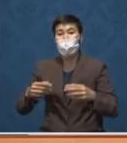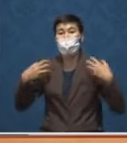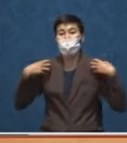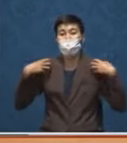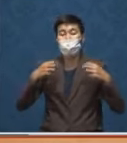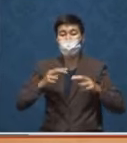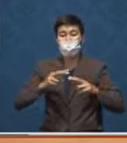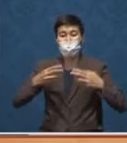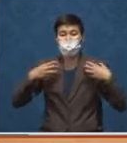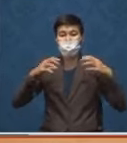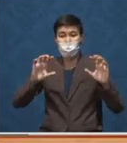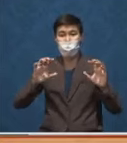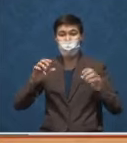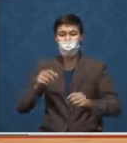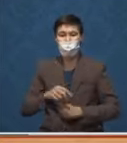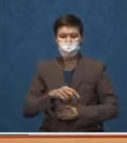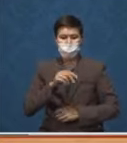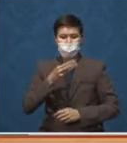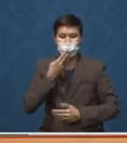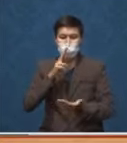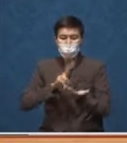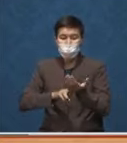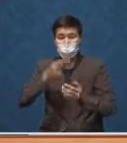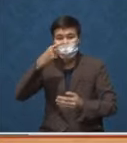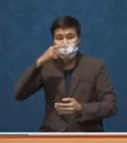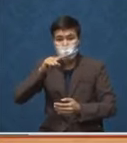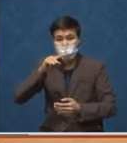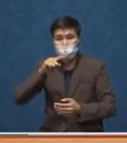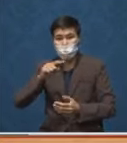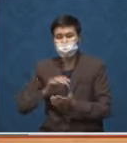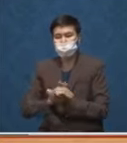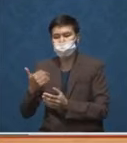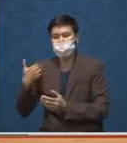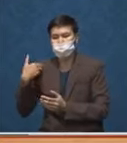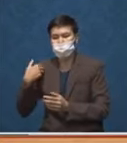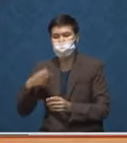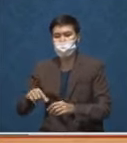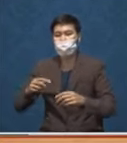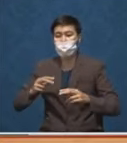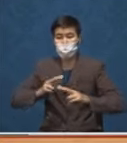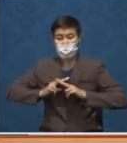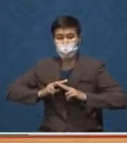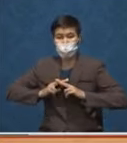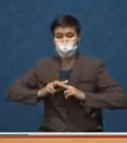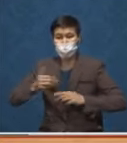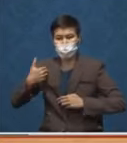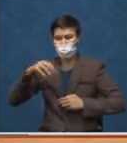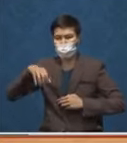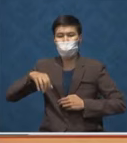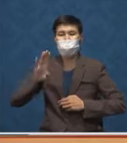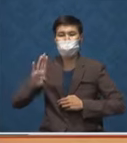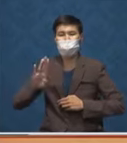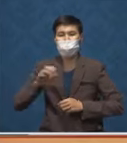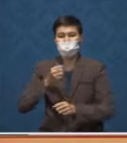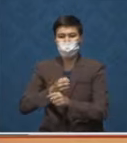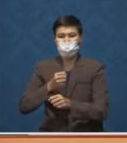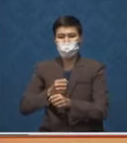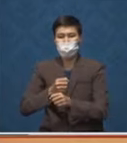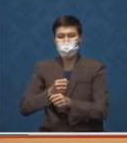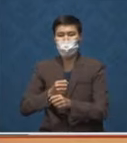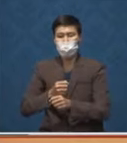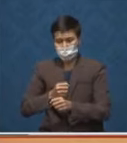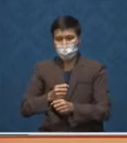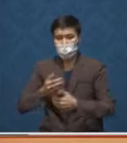ราก็ปล่อยให้มีเอกชนเข้ามาทำการแข่งขันในหลายๆด้านนะครับมีหลายบริษัทเข้ามานะครับซึ่งทำให้ราคาค่าขนส่งต่างๆก็ถูกล